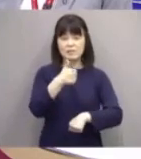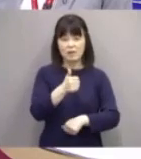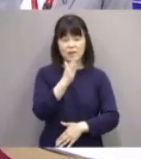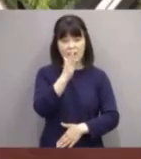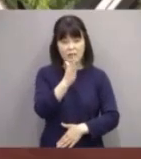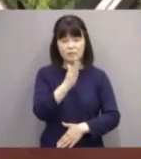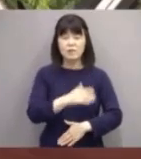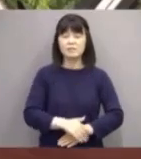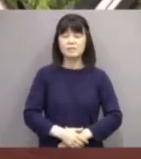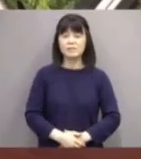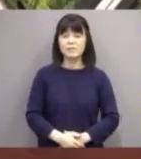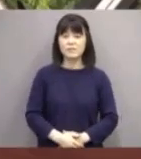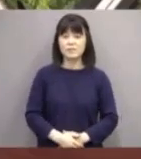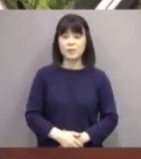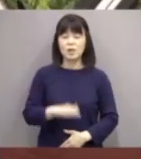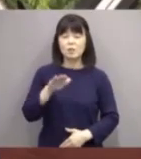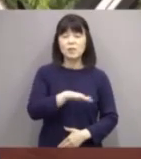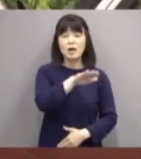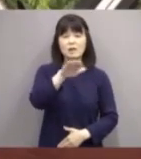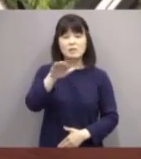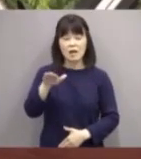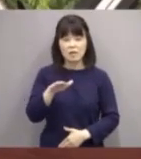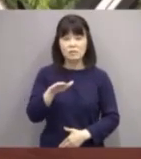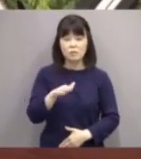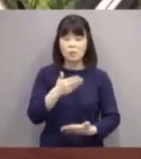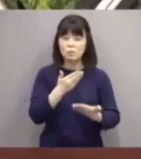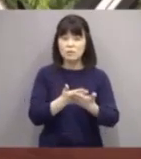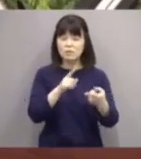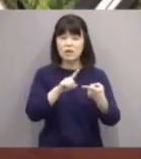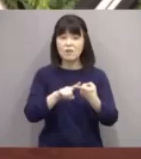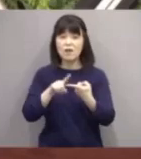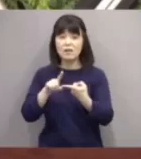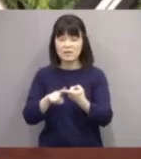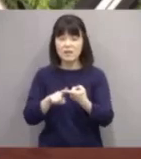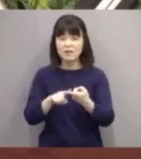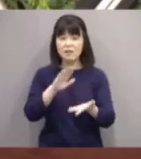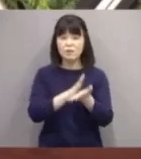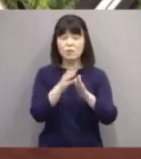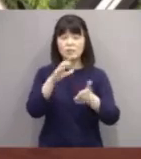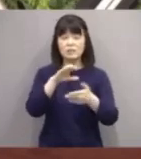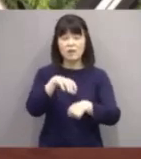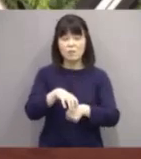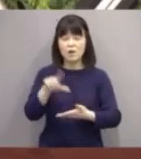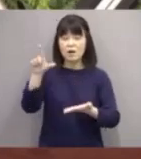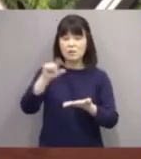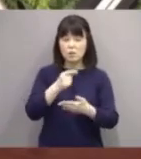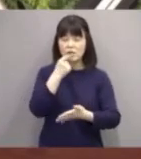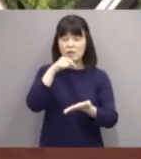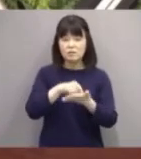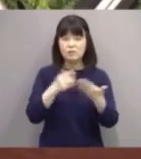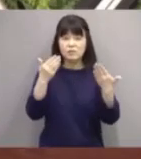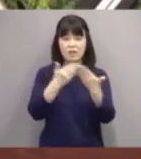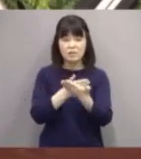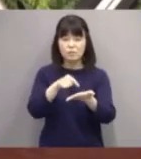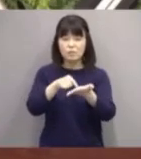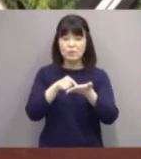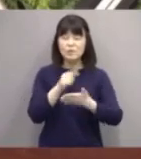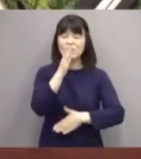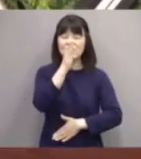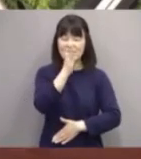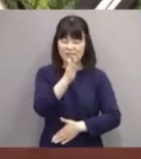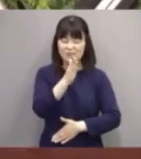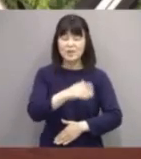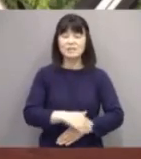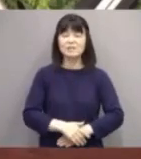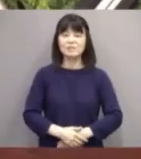。はい、 皆さんのニーズに合わせて利用しやすい幼稚園になっていますので、ぜひ申し込みをお願いしたいと思います。よろしくお願いします